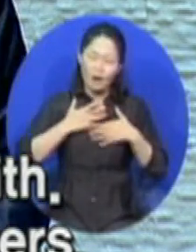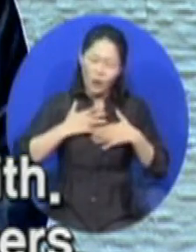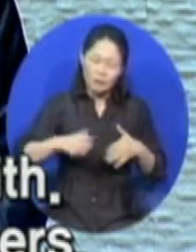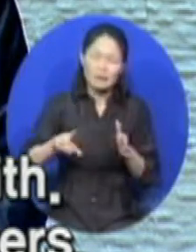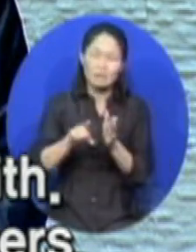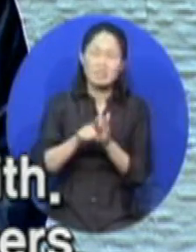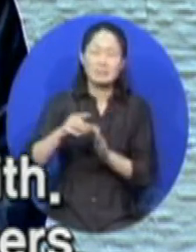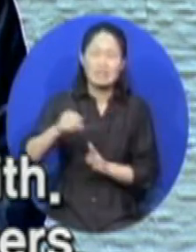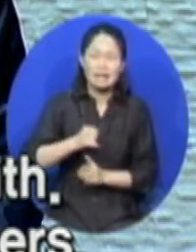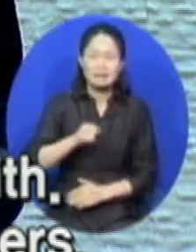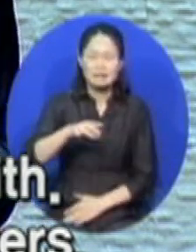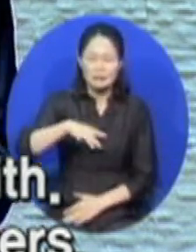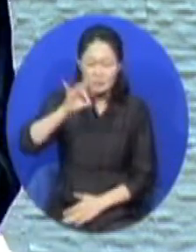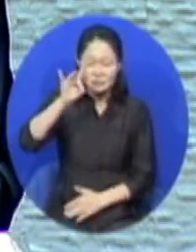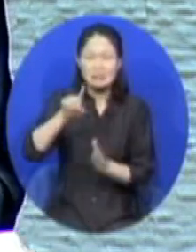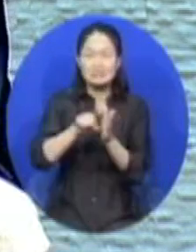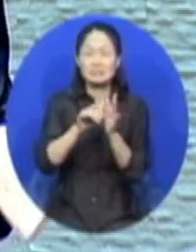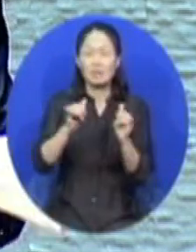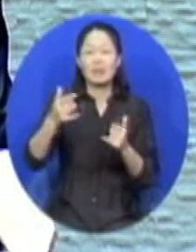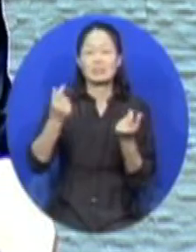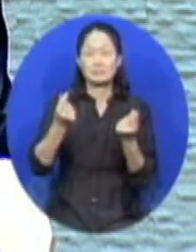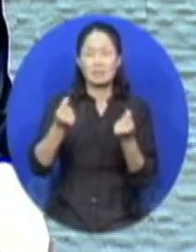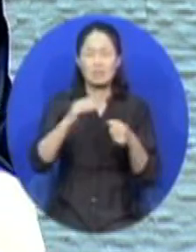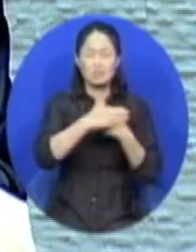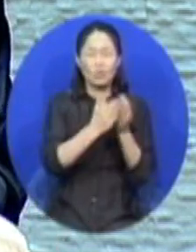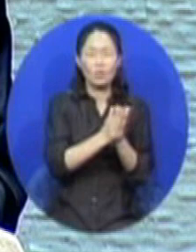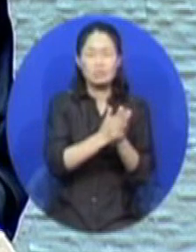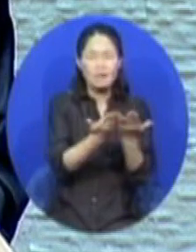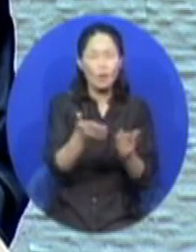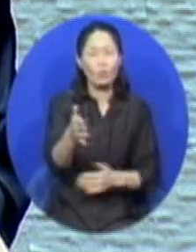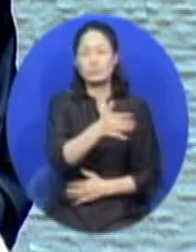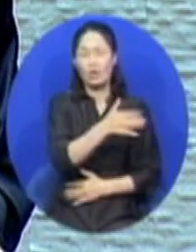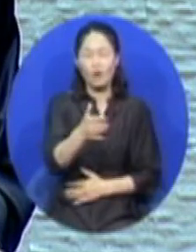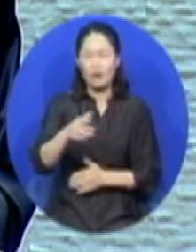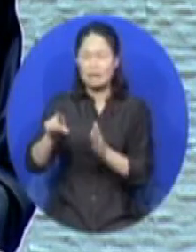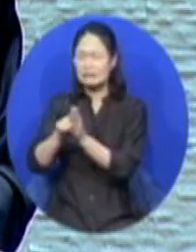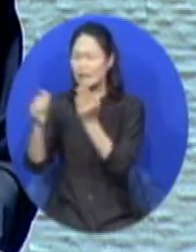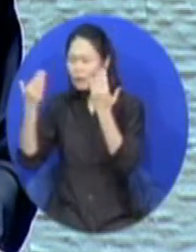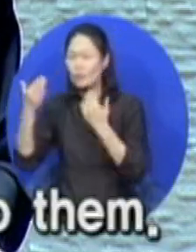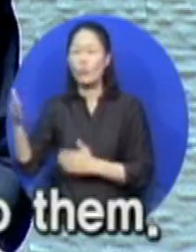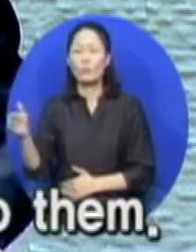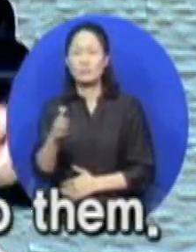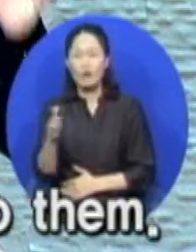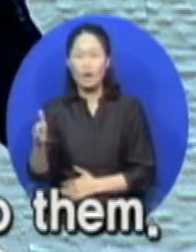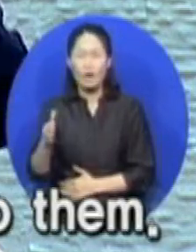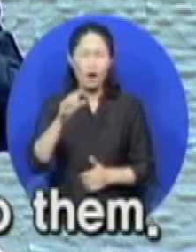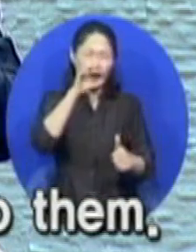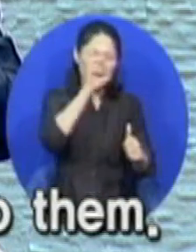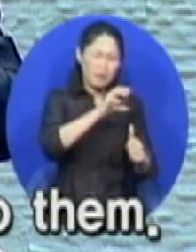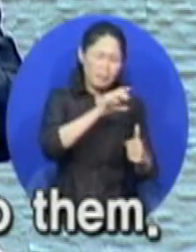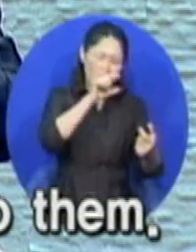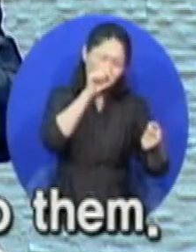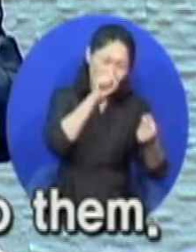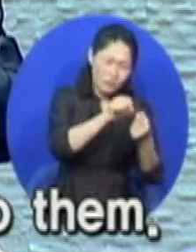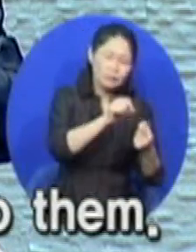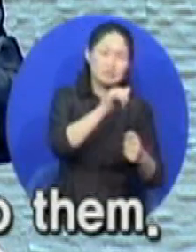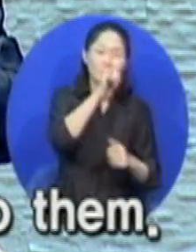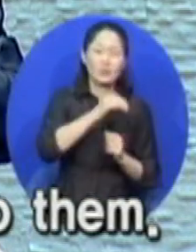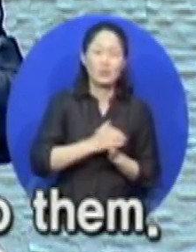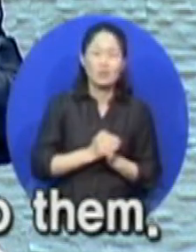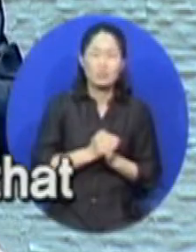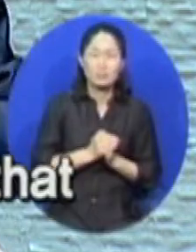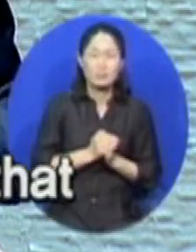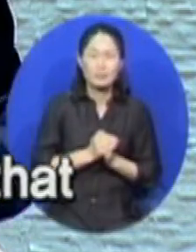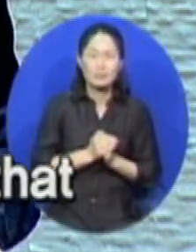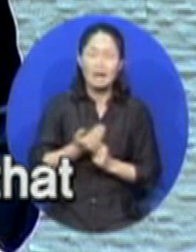불과한 사람들입니다 성경책 없어요 신학교 도 없어요 쉽 박은 다가오고 있어요